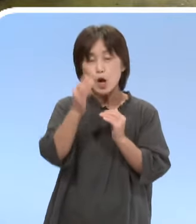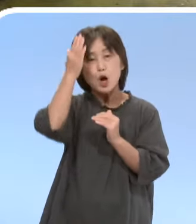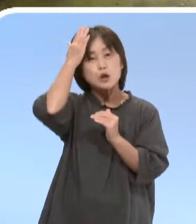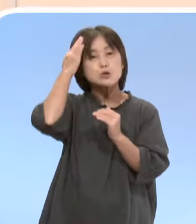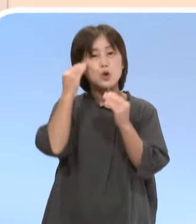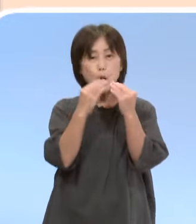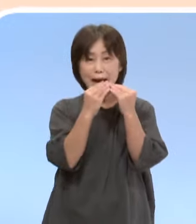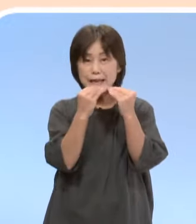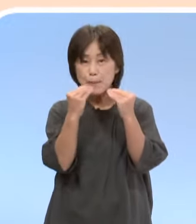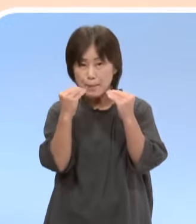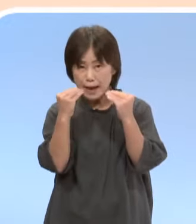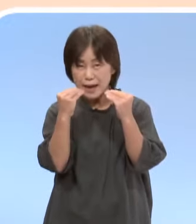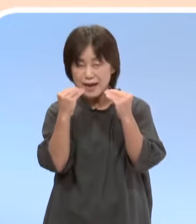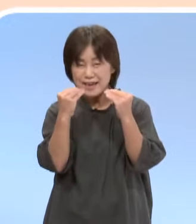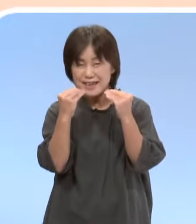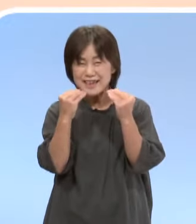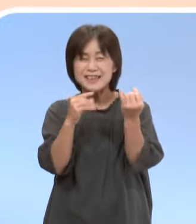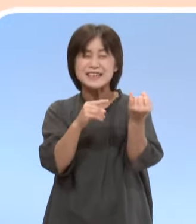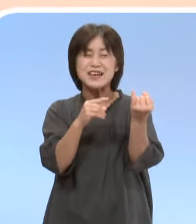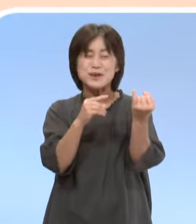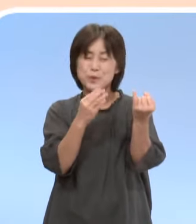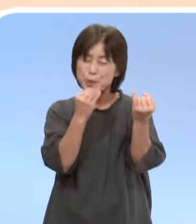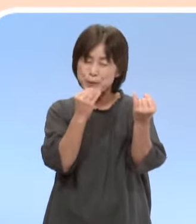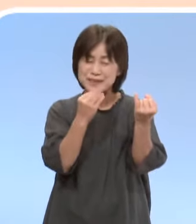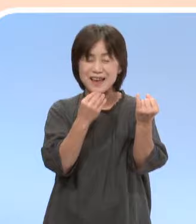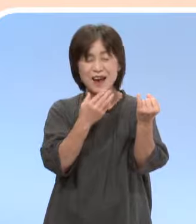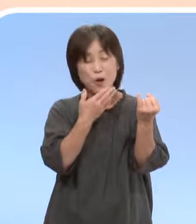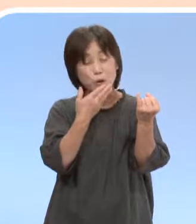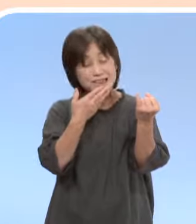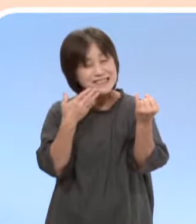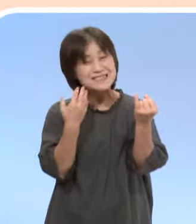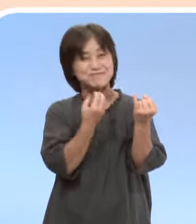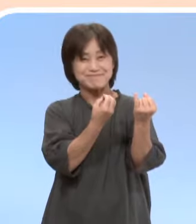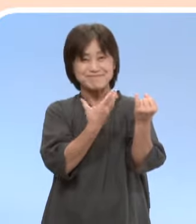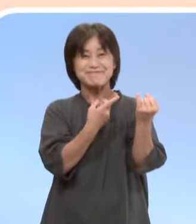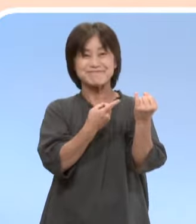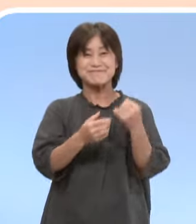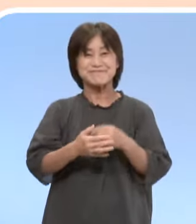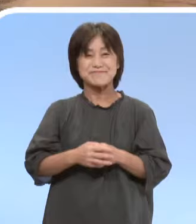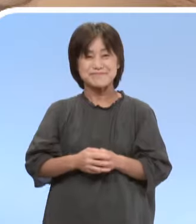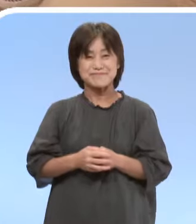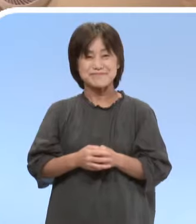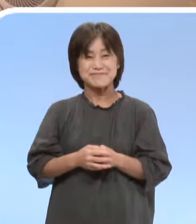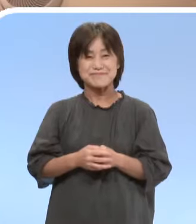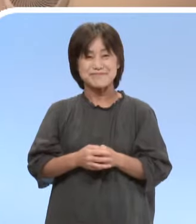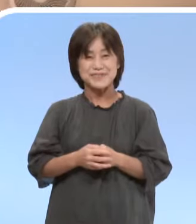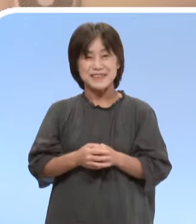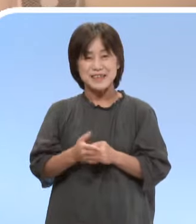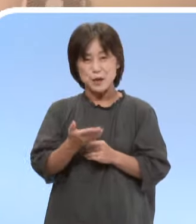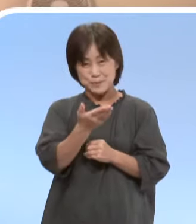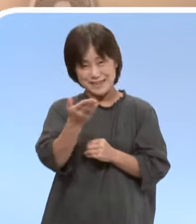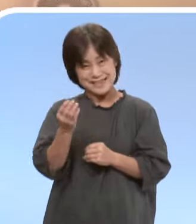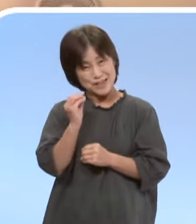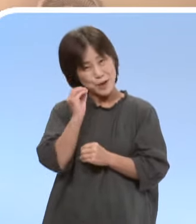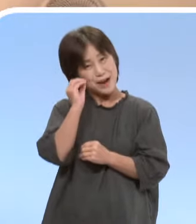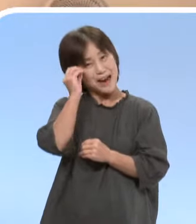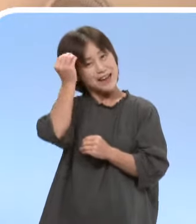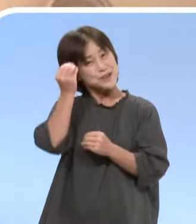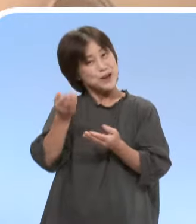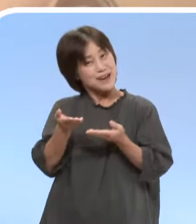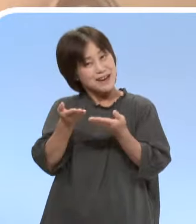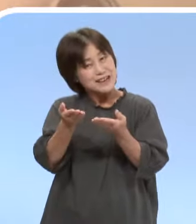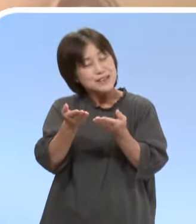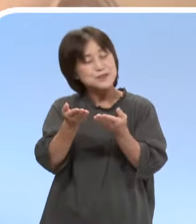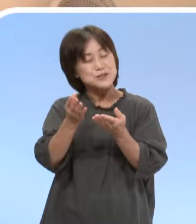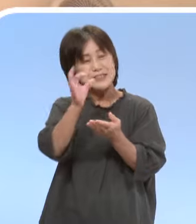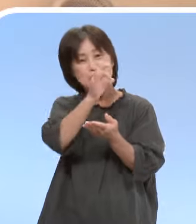黒枝豆。田口さんもびっくりの美味しさでした。 皆さんに感動していただける